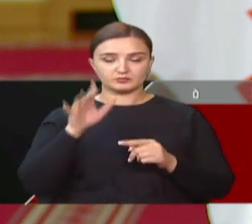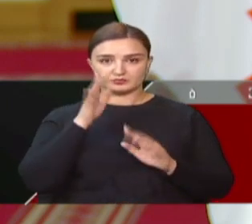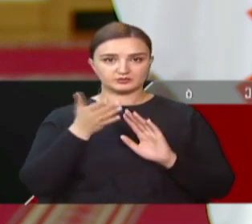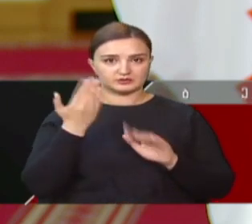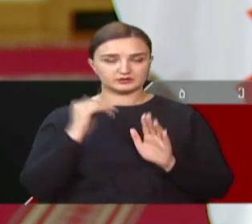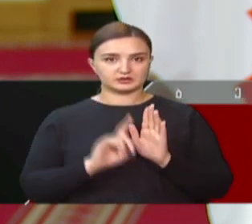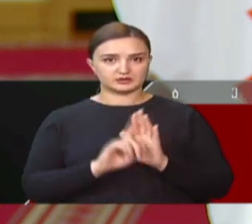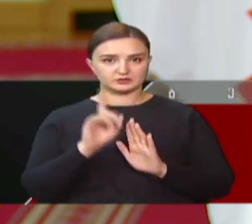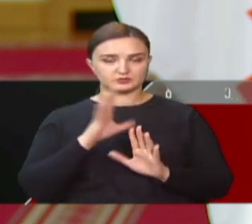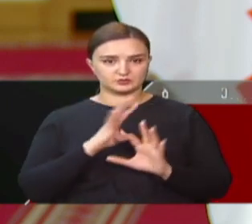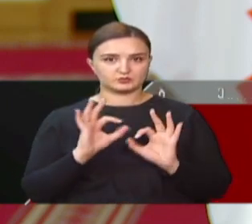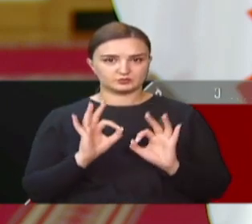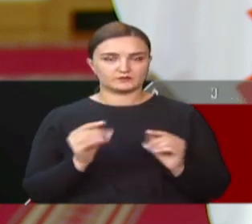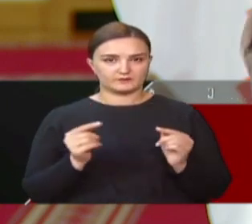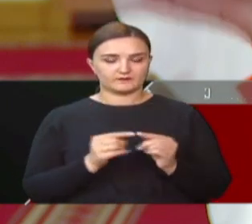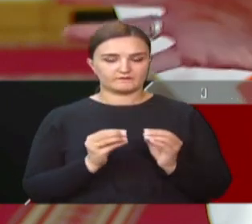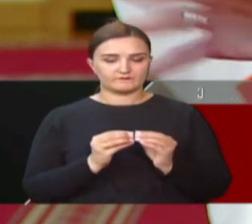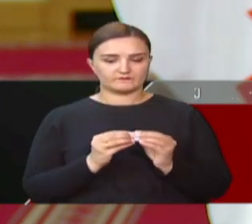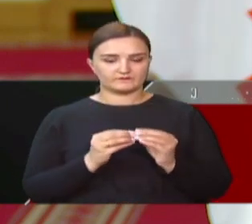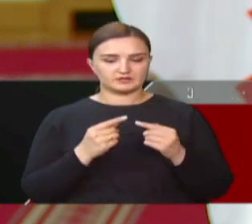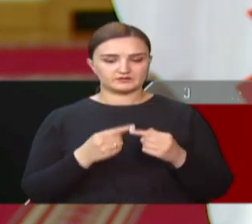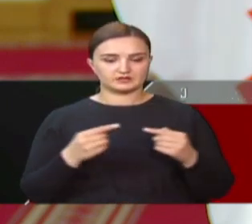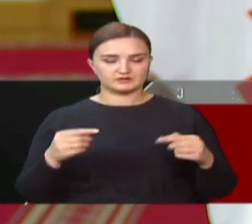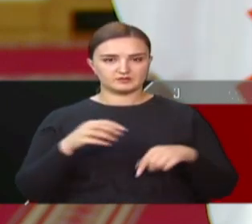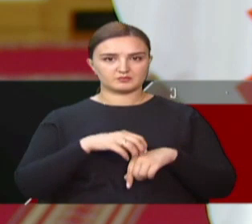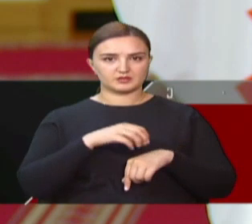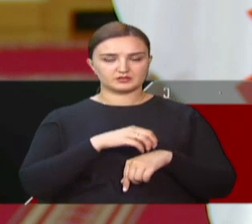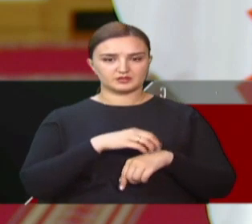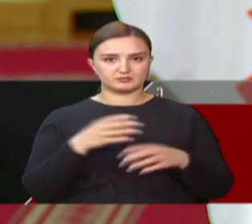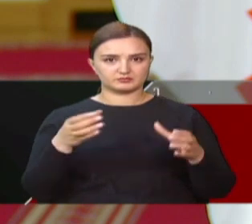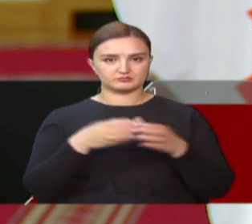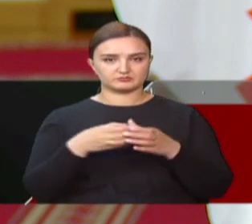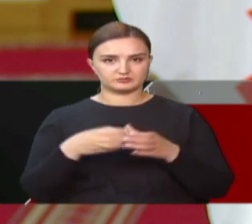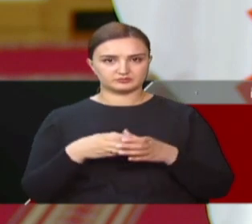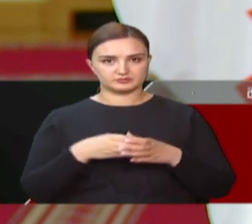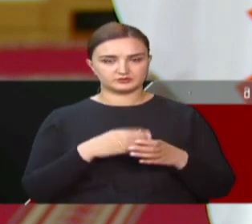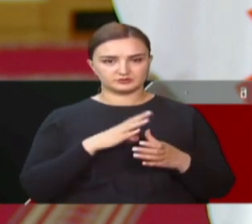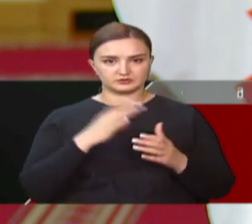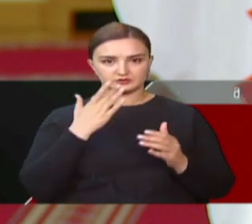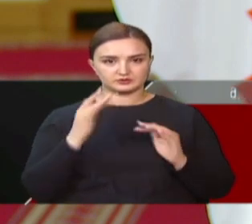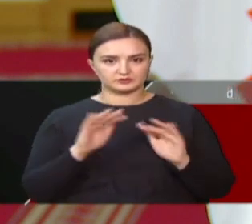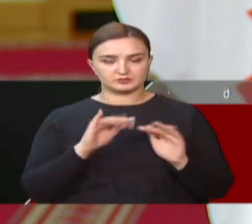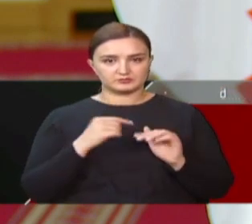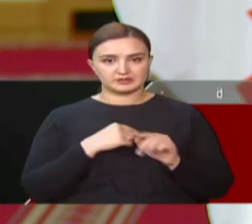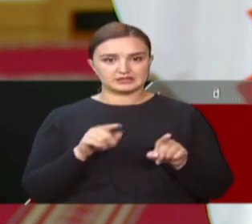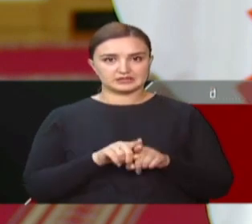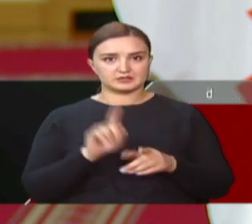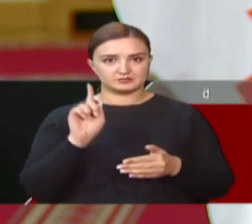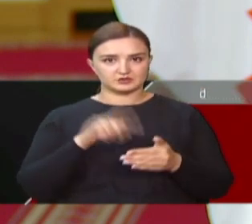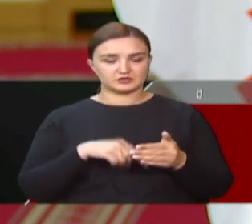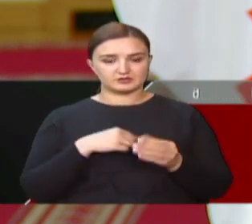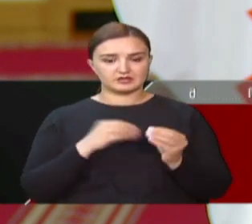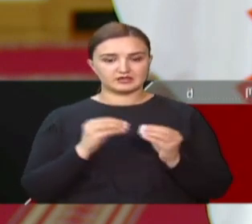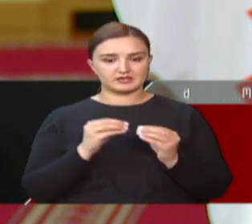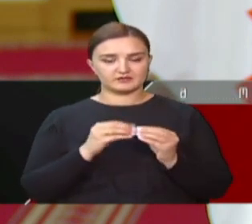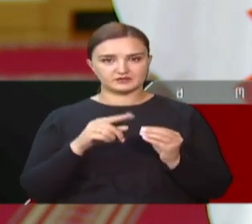წინ იყო სწორედ აი რაღაცა სხვადასხვა პარტიების შემოერთება ნაციონალურ მოძრაობასთან. მე ესე მჯერა, რომ და იგივეს